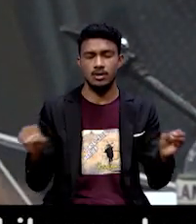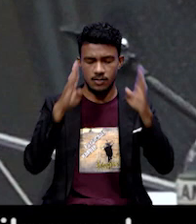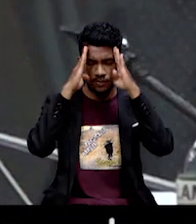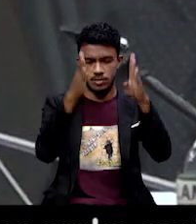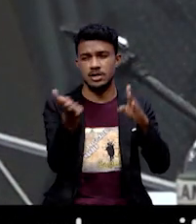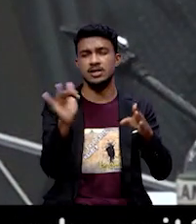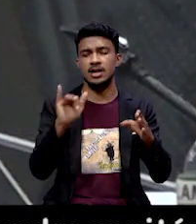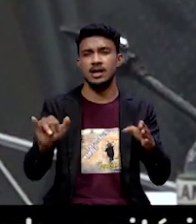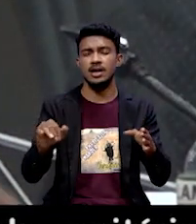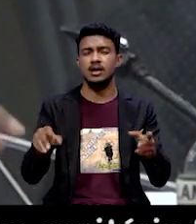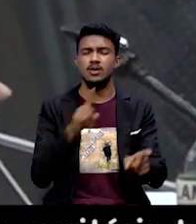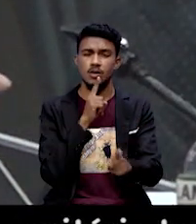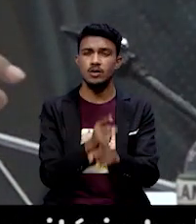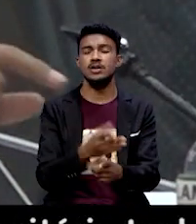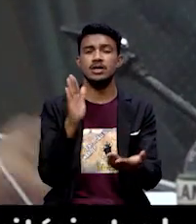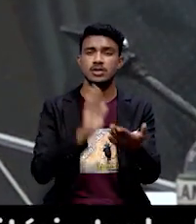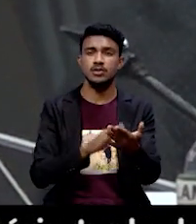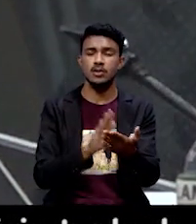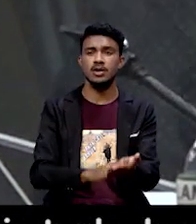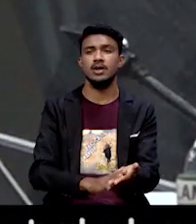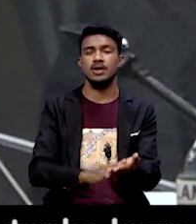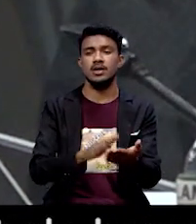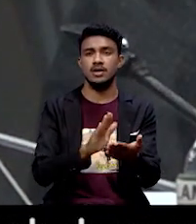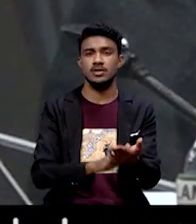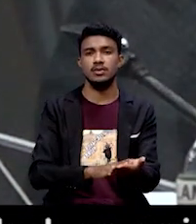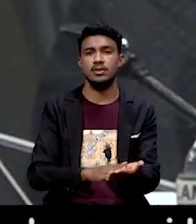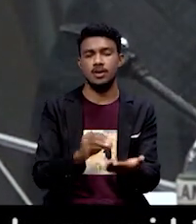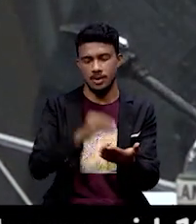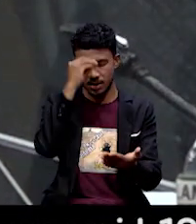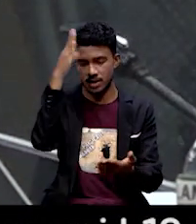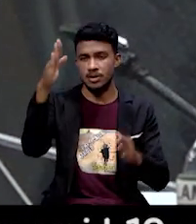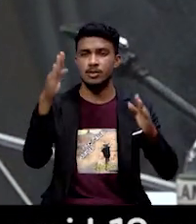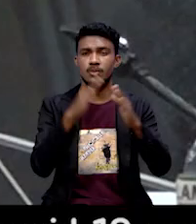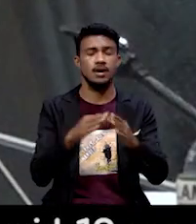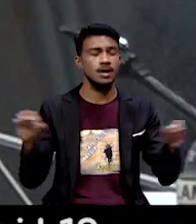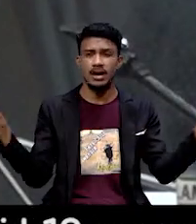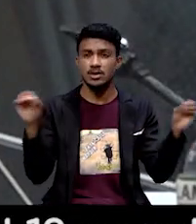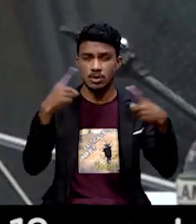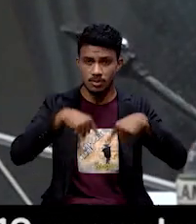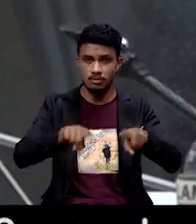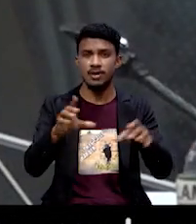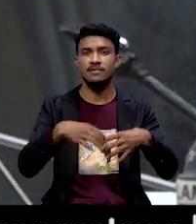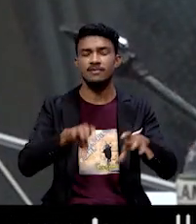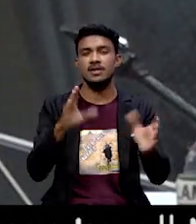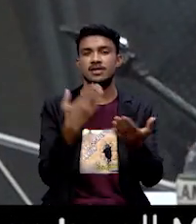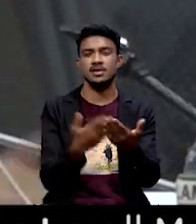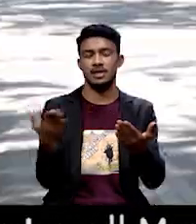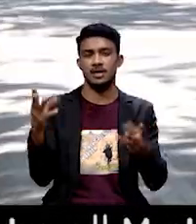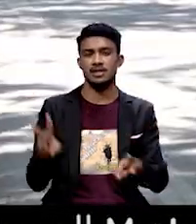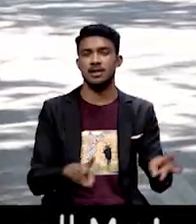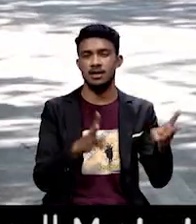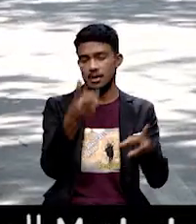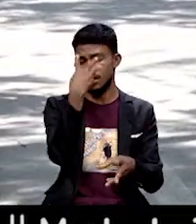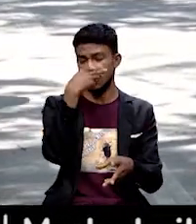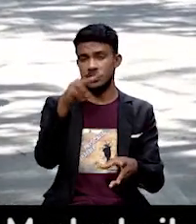ia uma estuda preparar para tu desenvolver aí né, bombeiro lá os bafal faça sania nessa e estrada. Reba